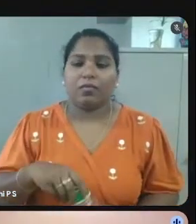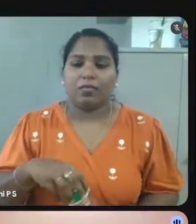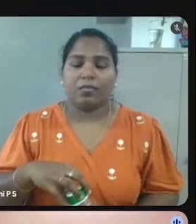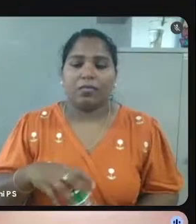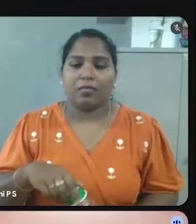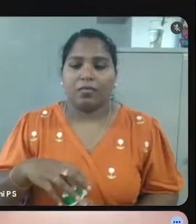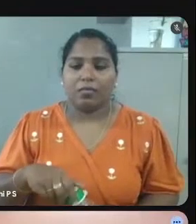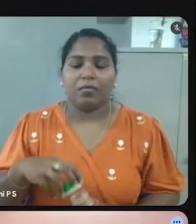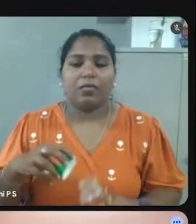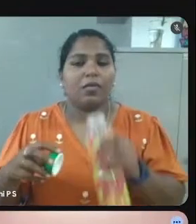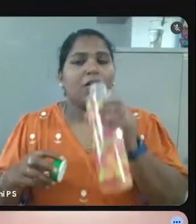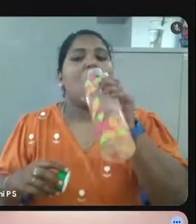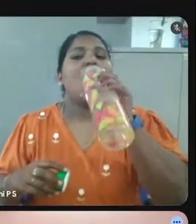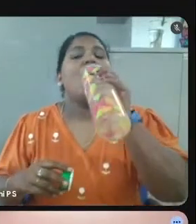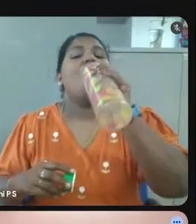ക്വസ്റ്റ്യൻസ് ഉണ്ടോ?